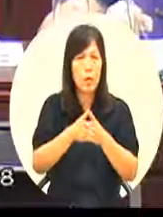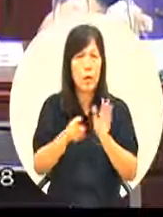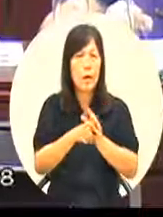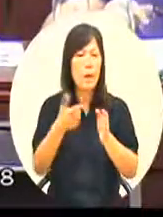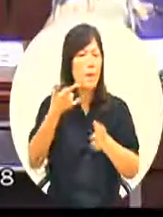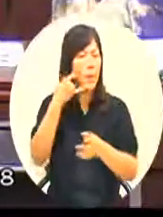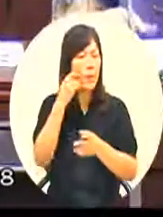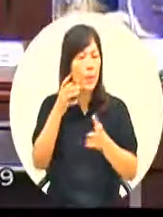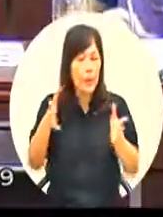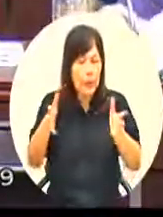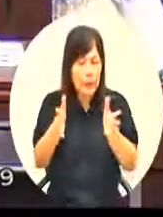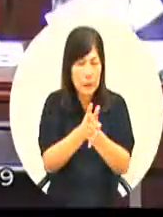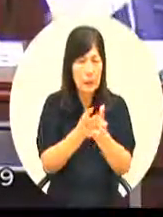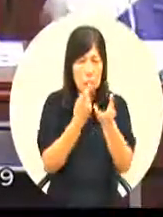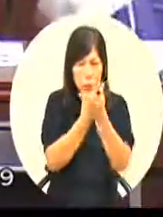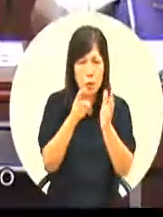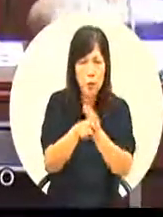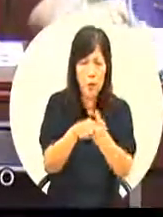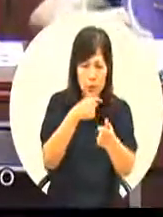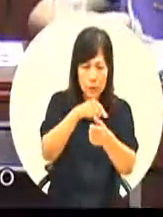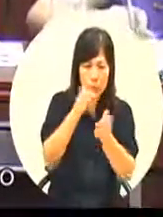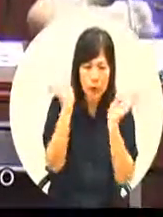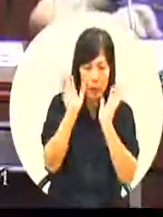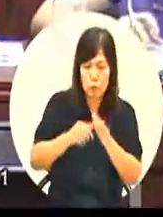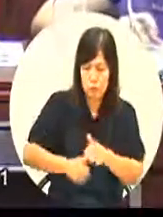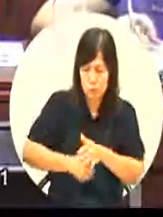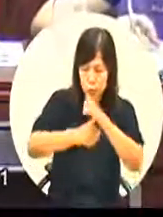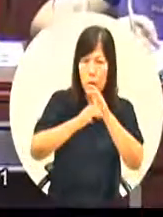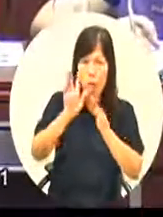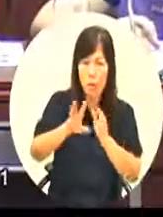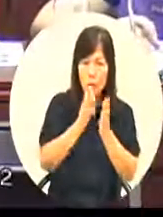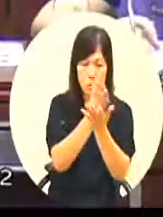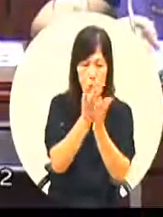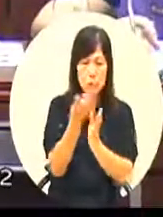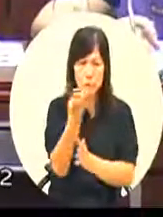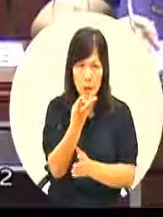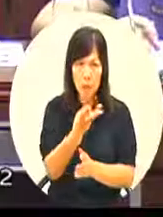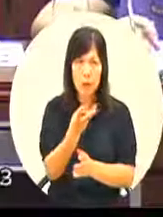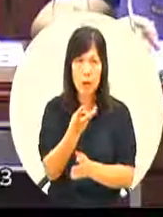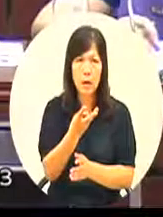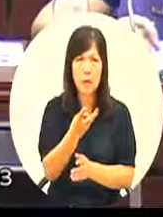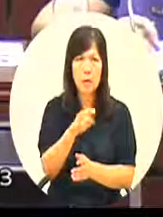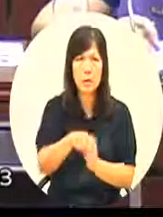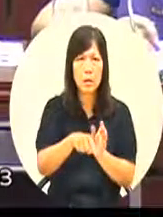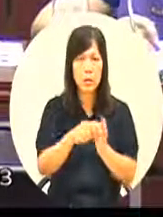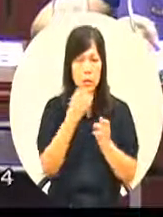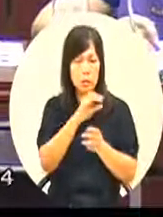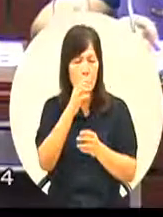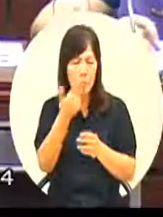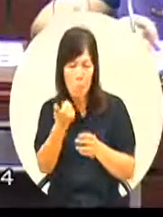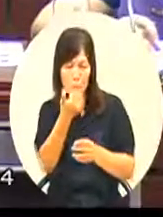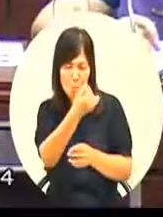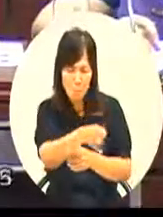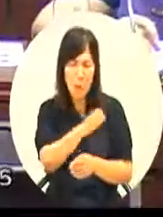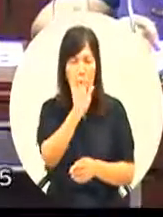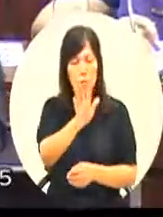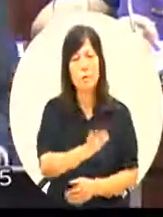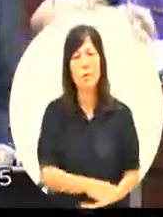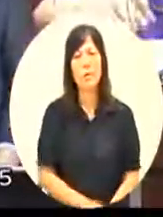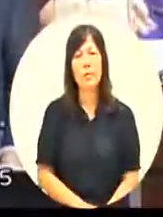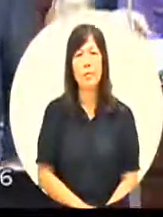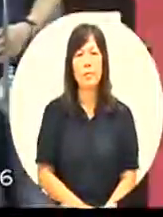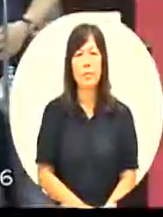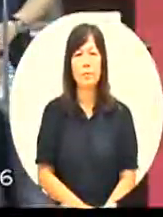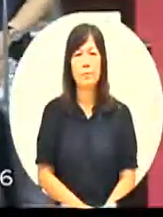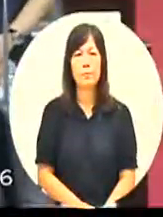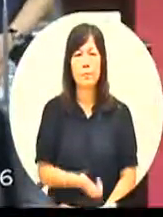共同在这边带领小孩成长。那目前3类型是这样子的一个，各有一点特色。 好，谢谢局长。局长